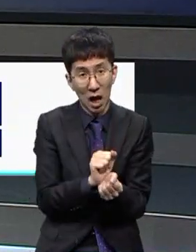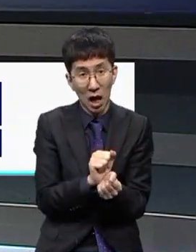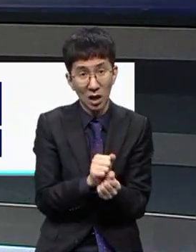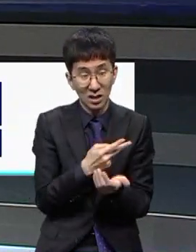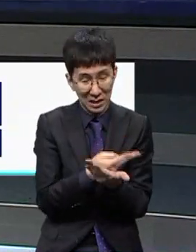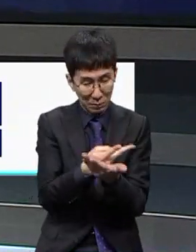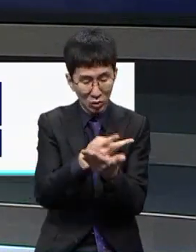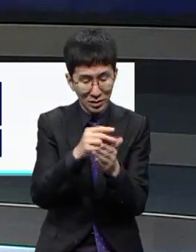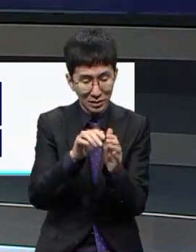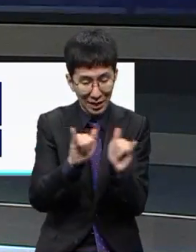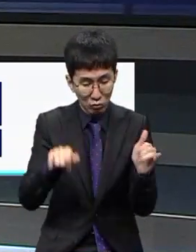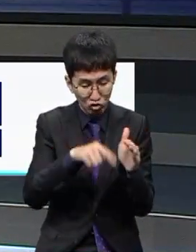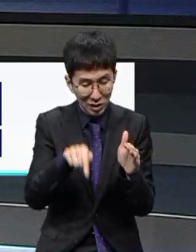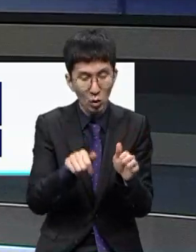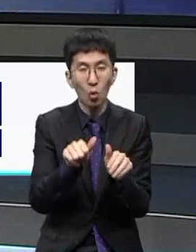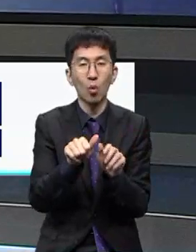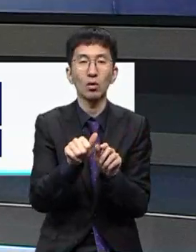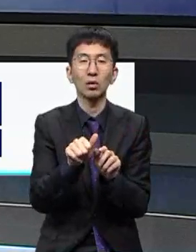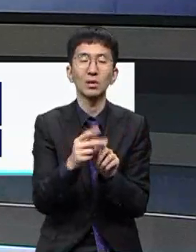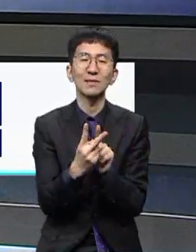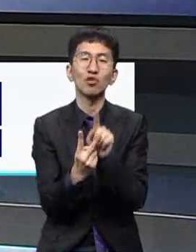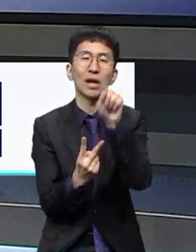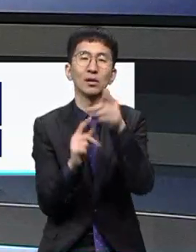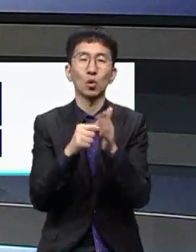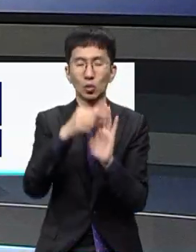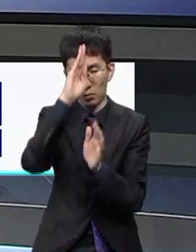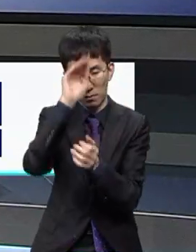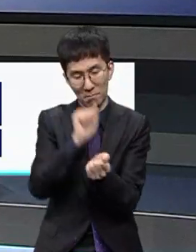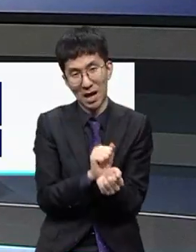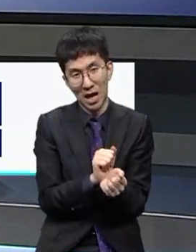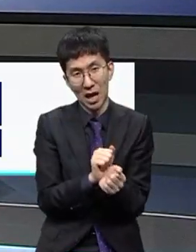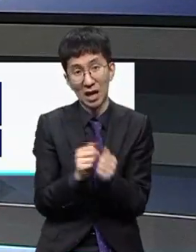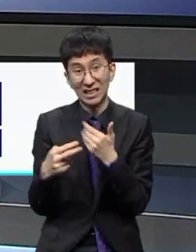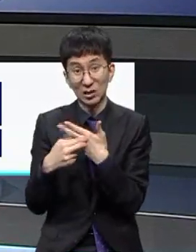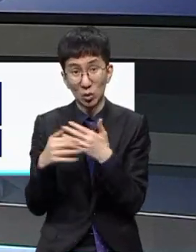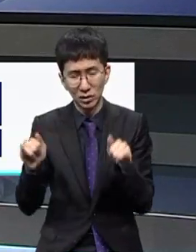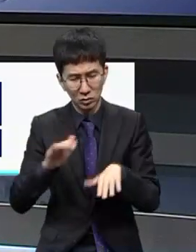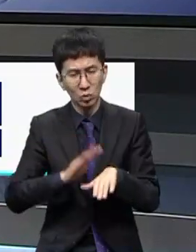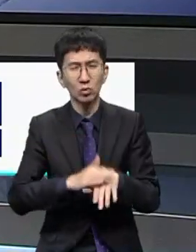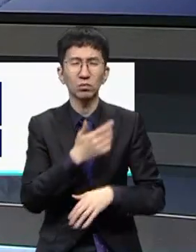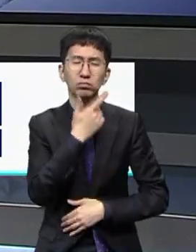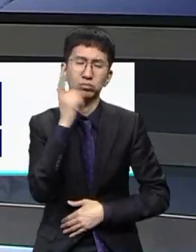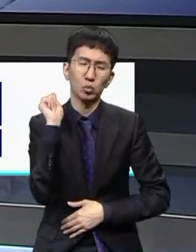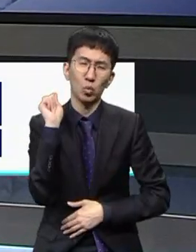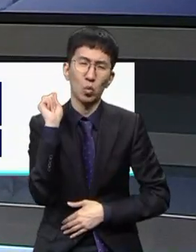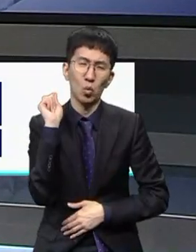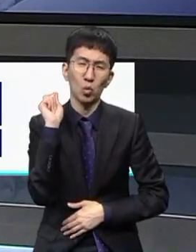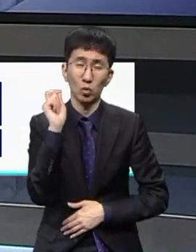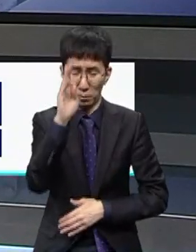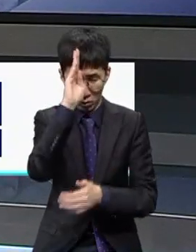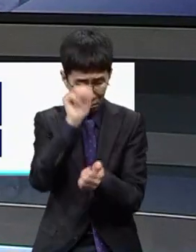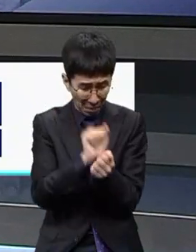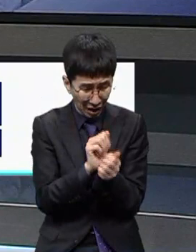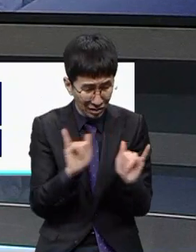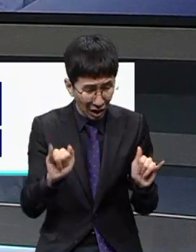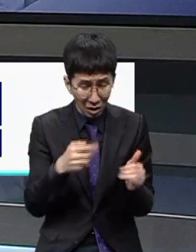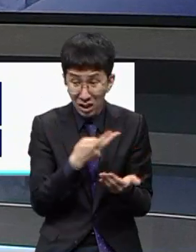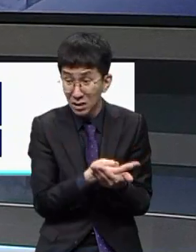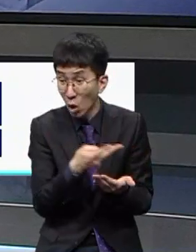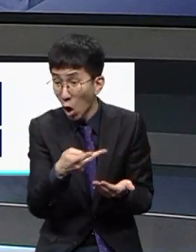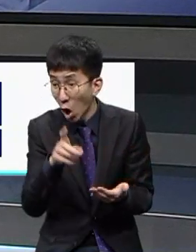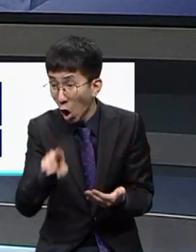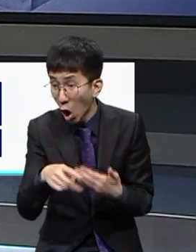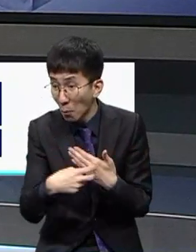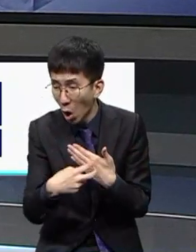입원 환자의 절반 이상이 코로나에 감염됐습니다. 의료진 숫자도 모자라고 확진자들을 옮길